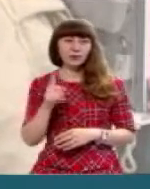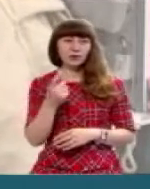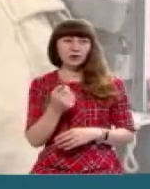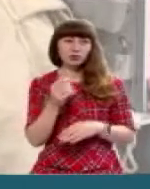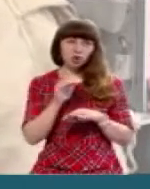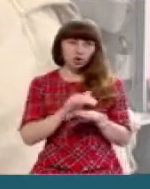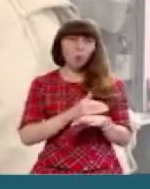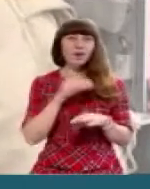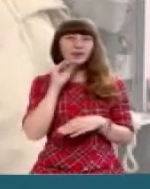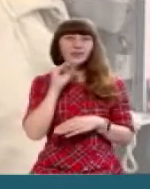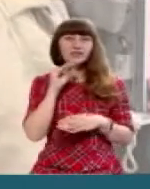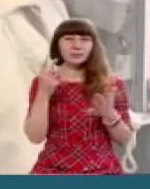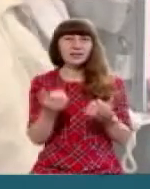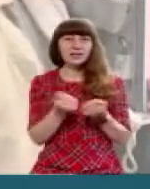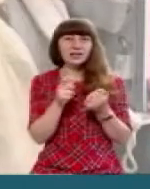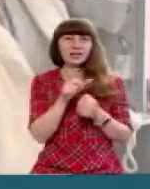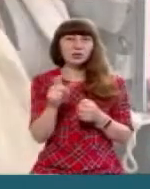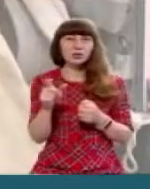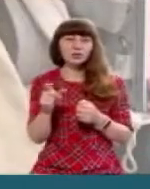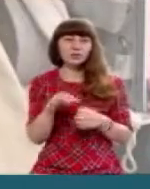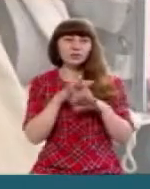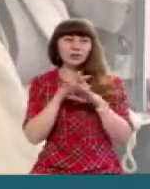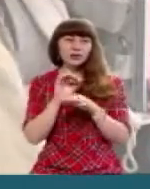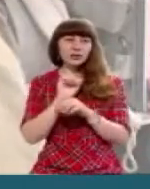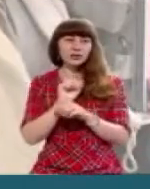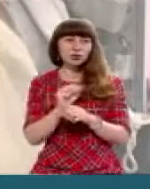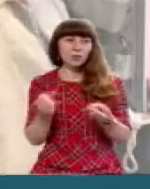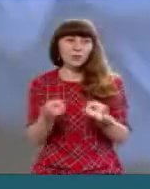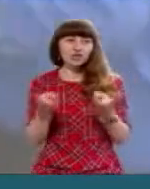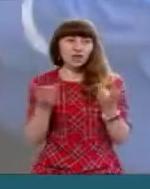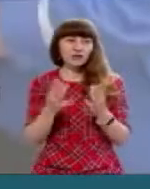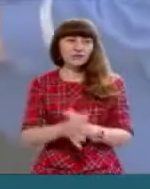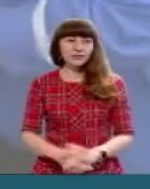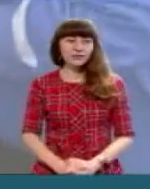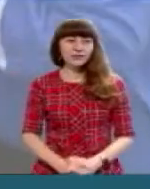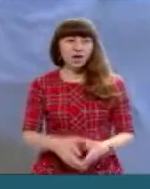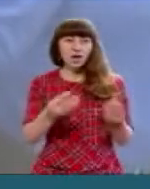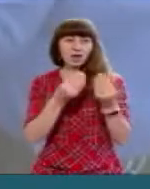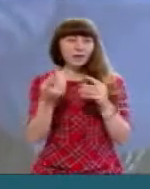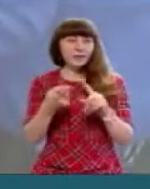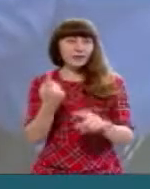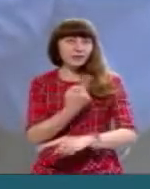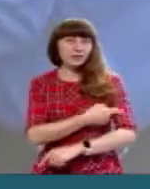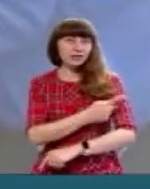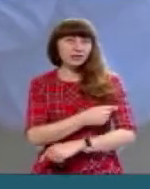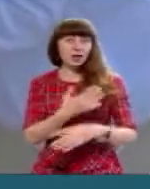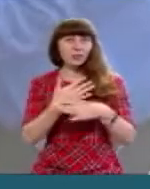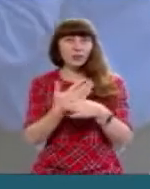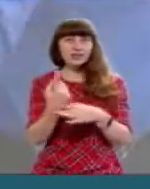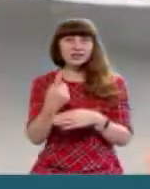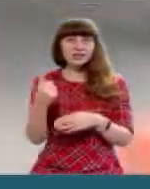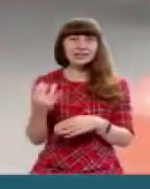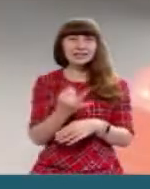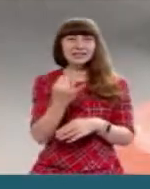благородное спасание людей эвакуацию людей и тушения пожаров и имущества оказание первой медицинской помощи один из